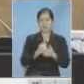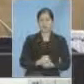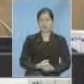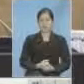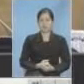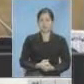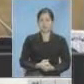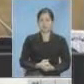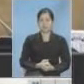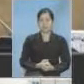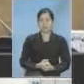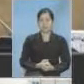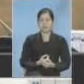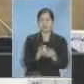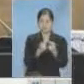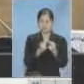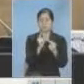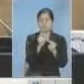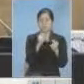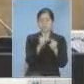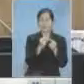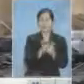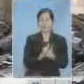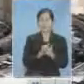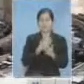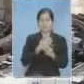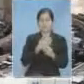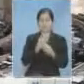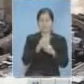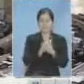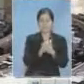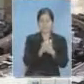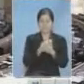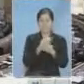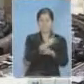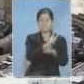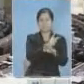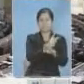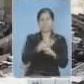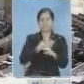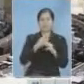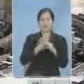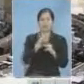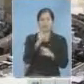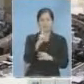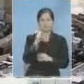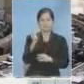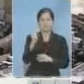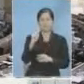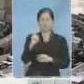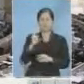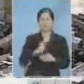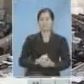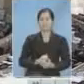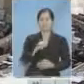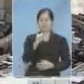ใกล้สว่างแล้วก็ช้าหน่อยอย่าว่ากันนะครับ ที่เคารพครับกับผมนายเกียรติอุดมเมนสวัสดิ์ส